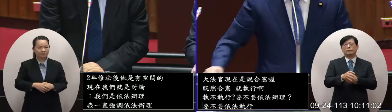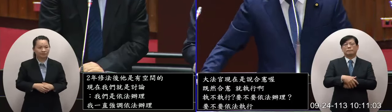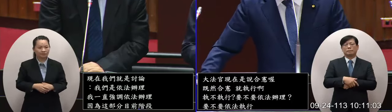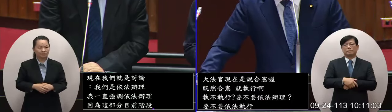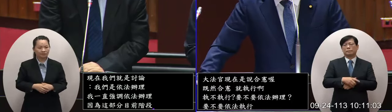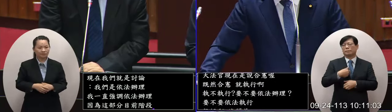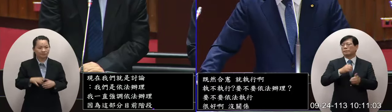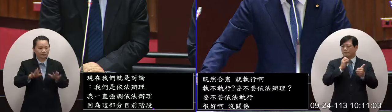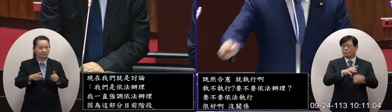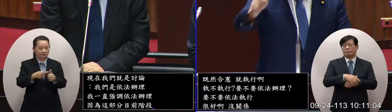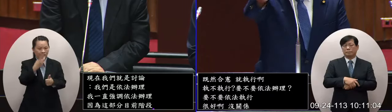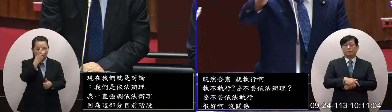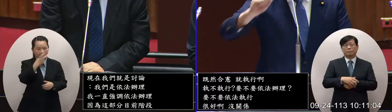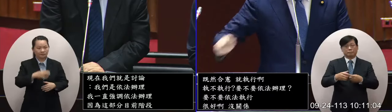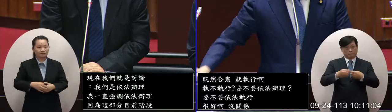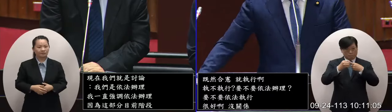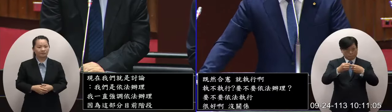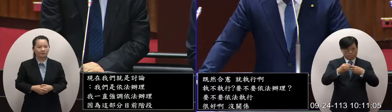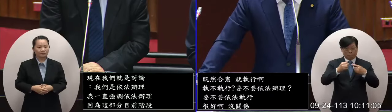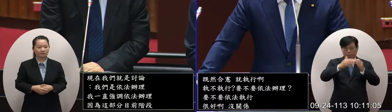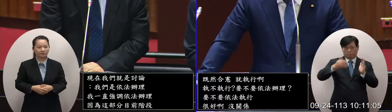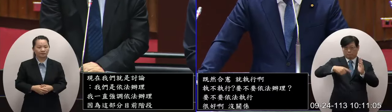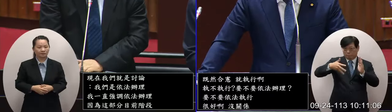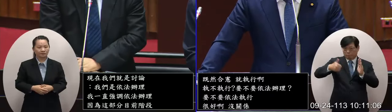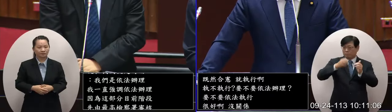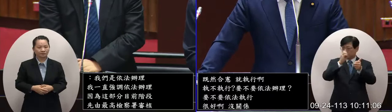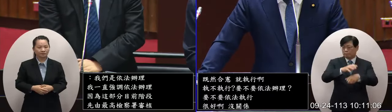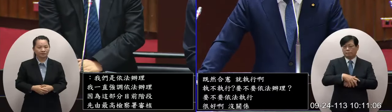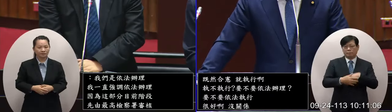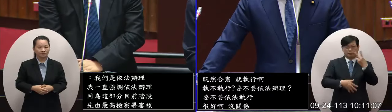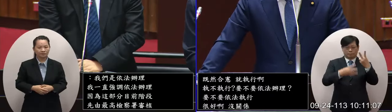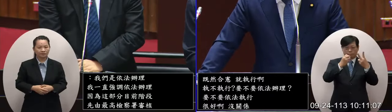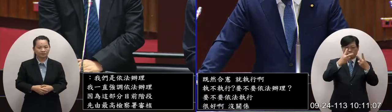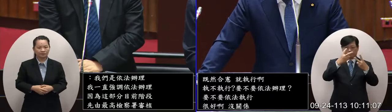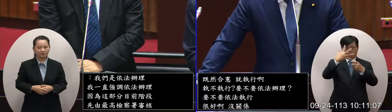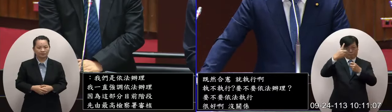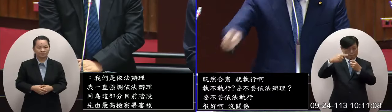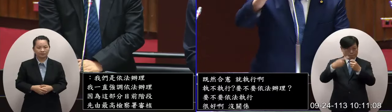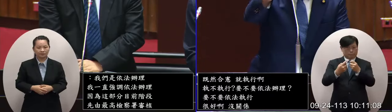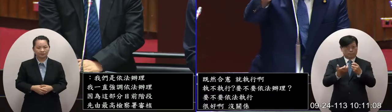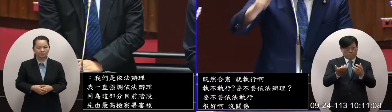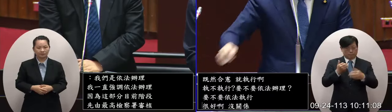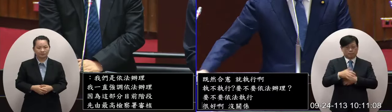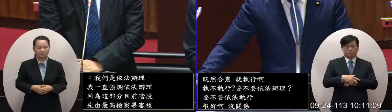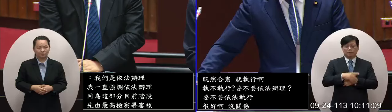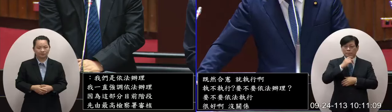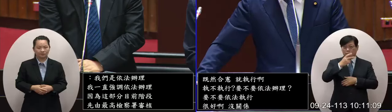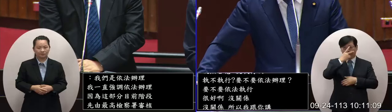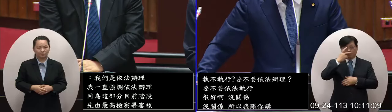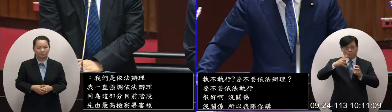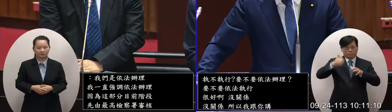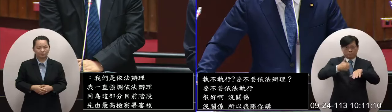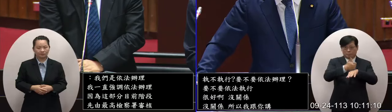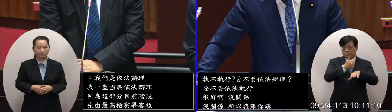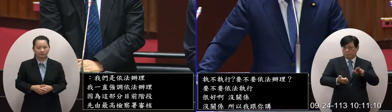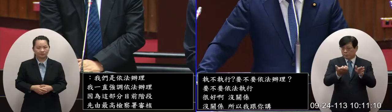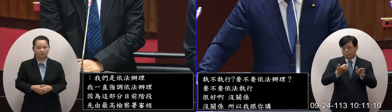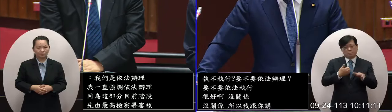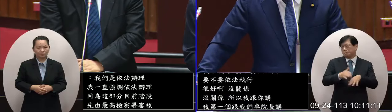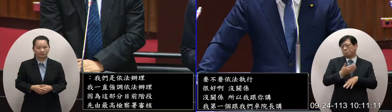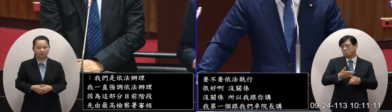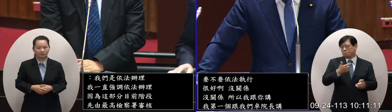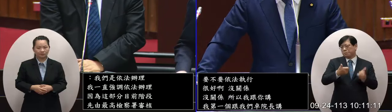以我跟你讲，我第一个跟我们的卓院长讲，2028之前，该检任满之前，我不认为任何死